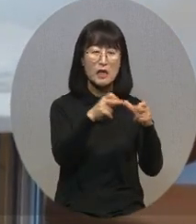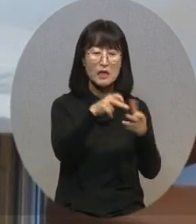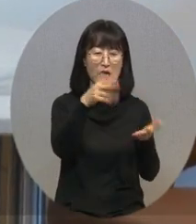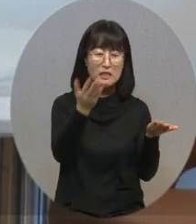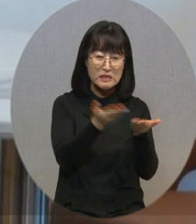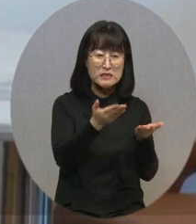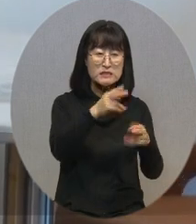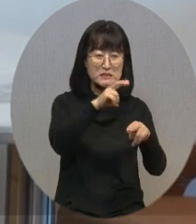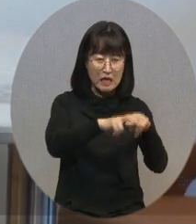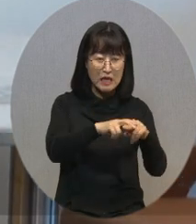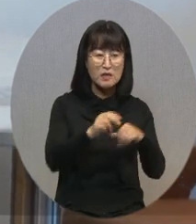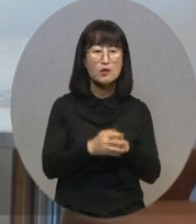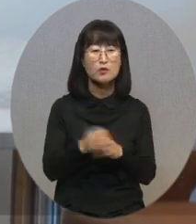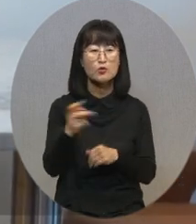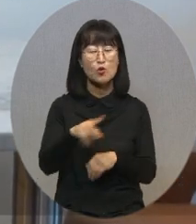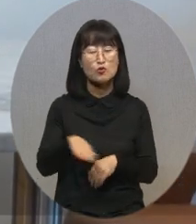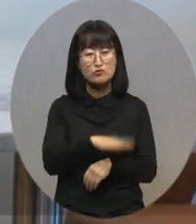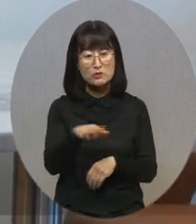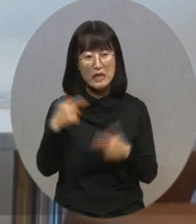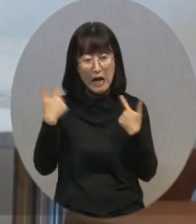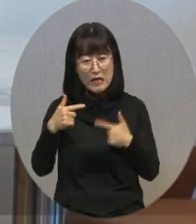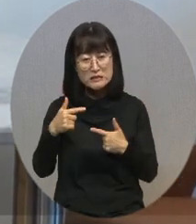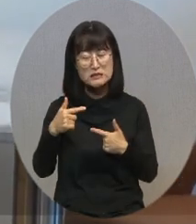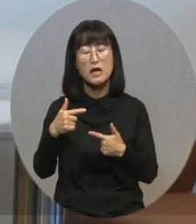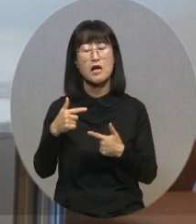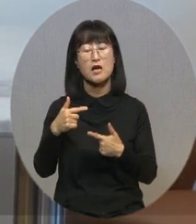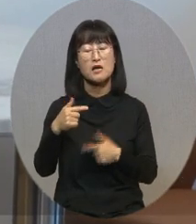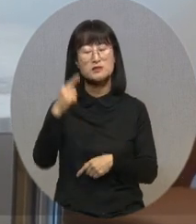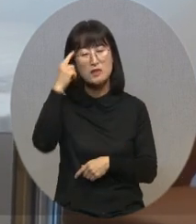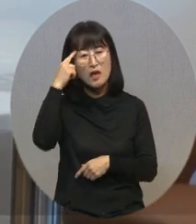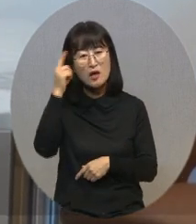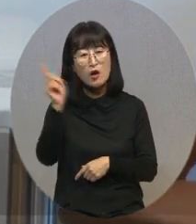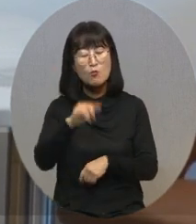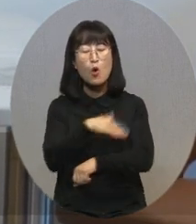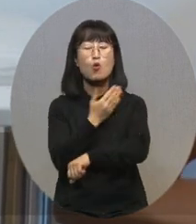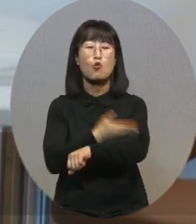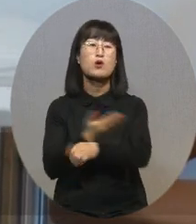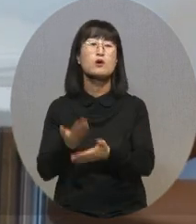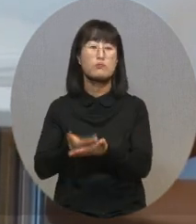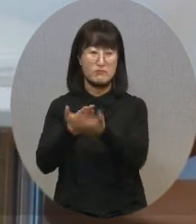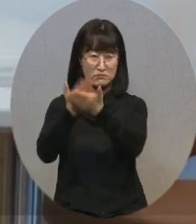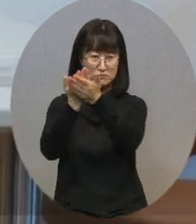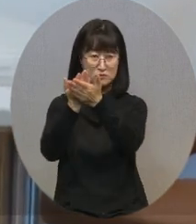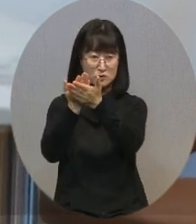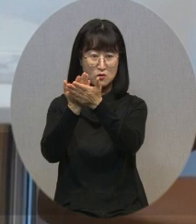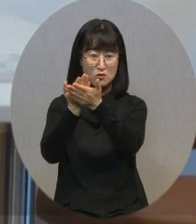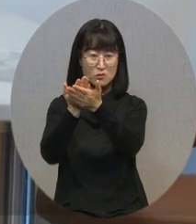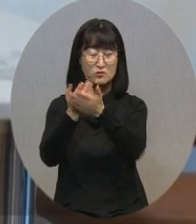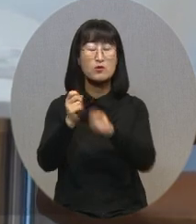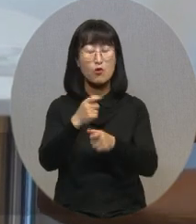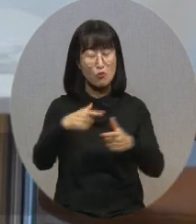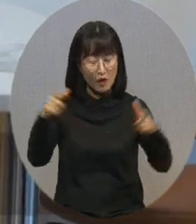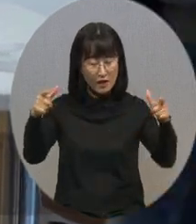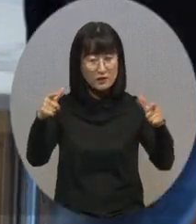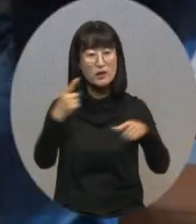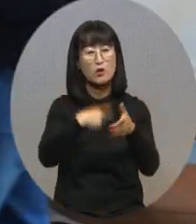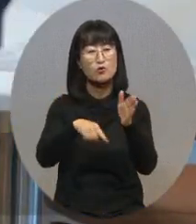일자리라든가 저희가 항상 주장하는 권리중심 일자리 같은 이런 일자리도 좀 확대를 해서 장애인들의